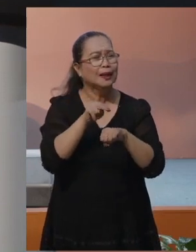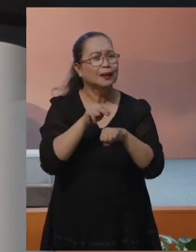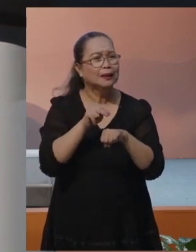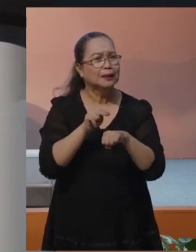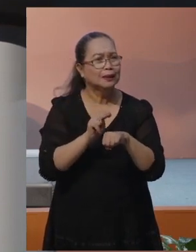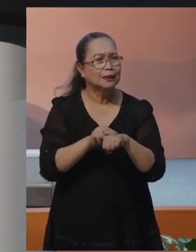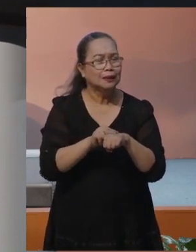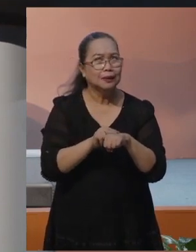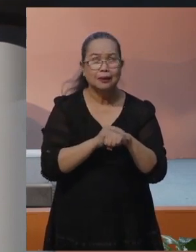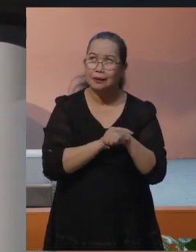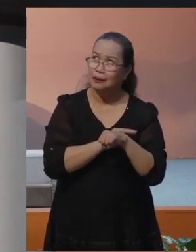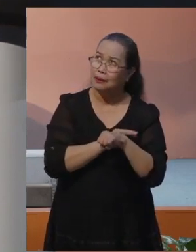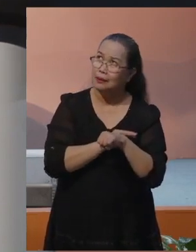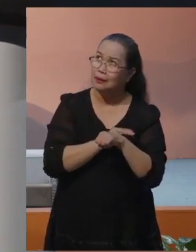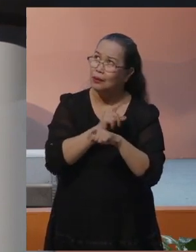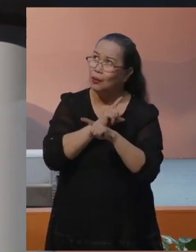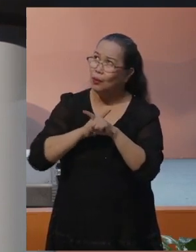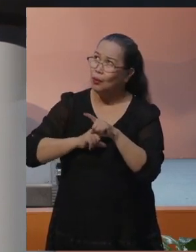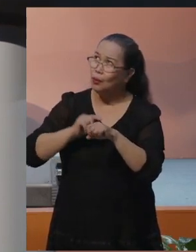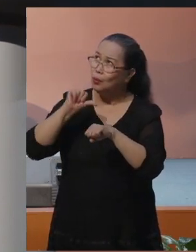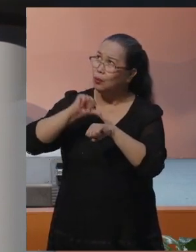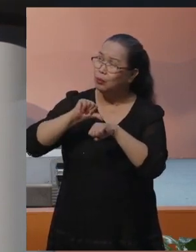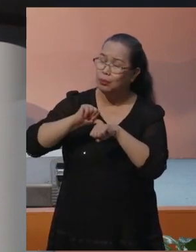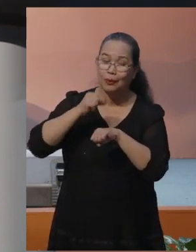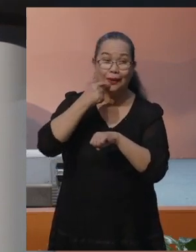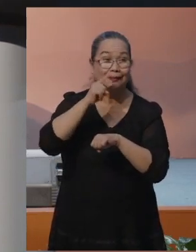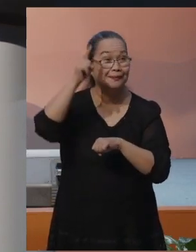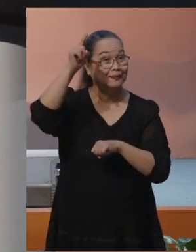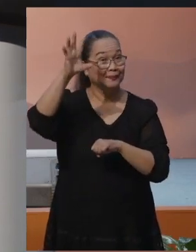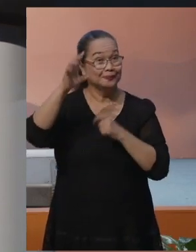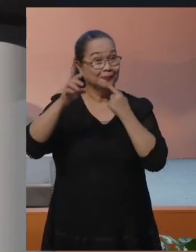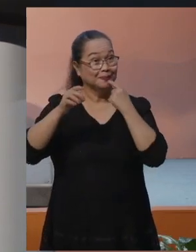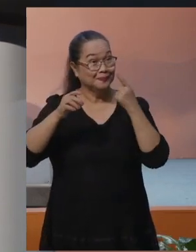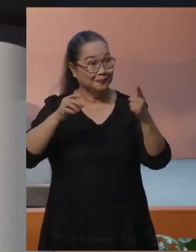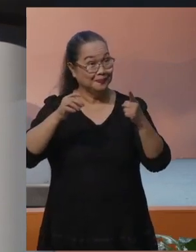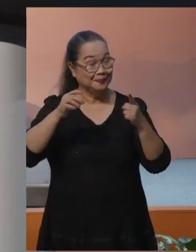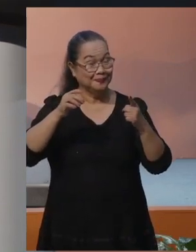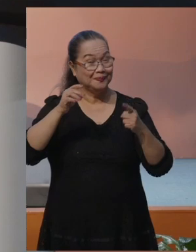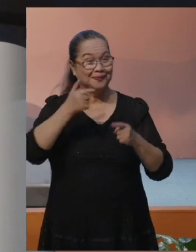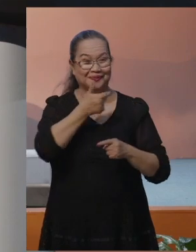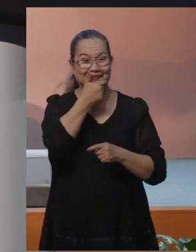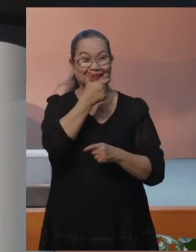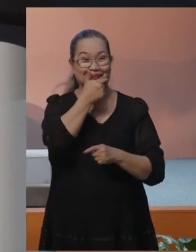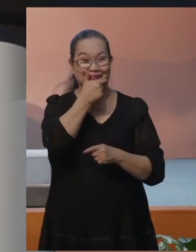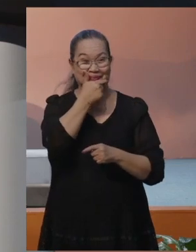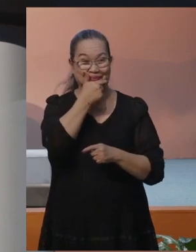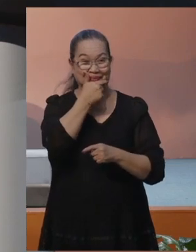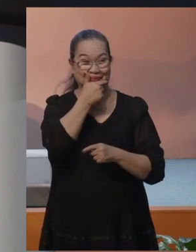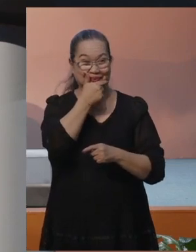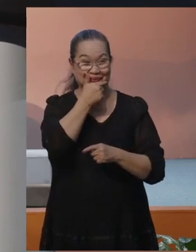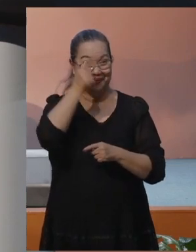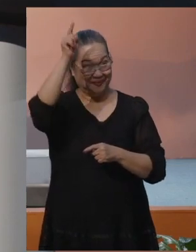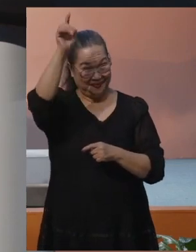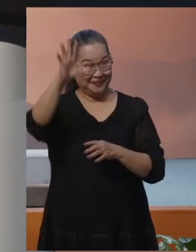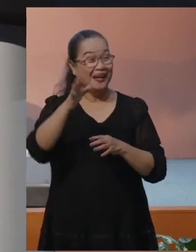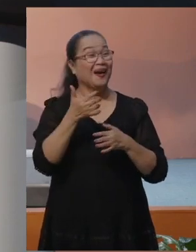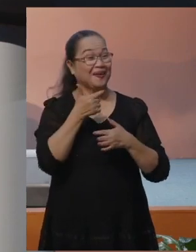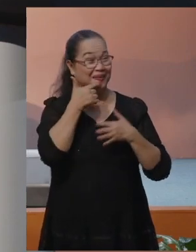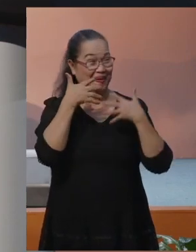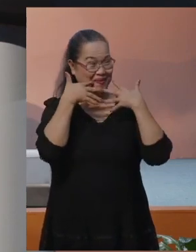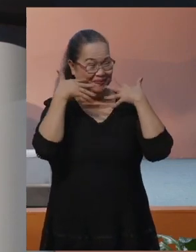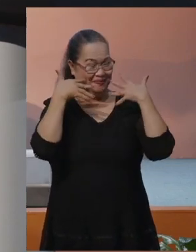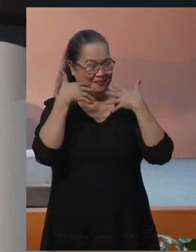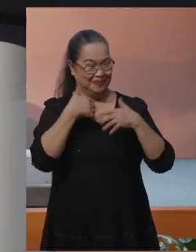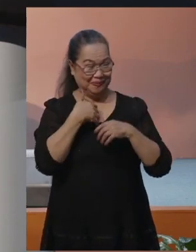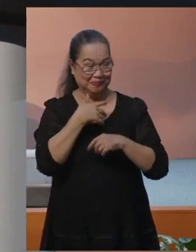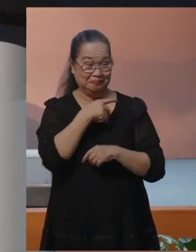rage against the Lord and His anointed?" Ang sagot ni God doon, siya ay tumawa. Natawa lang siya. Kakalabanin ako